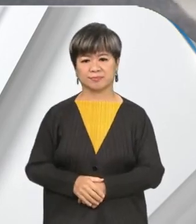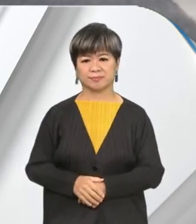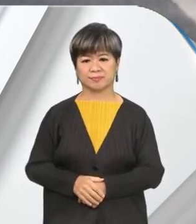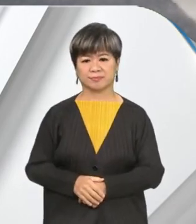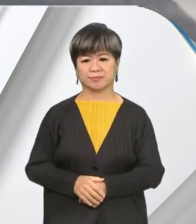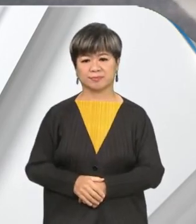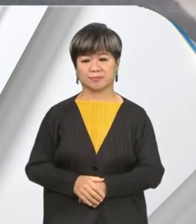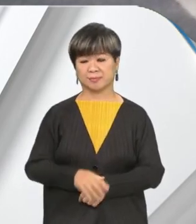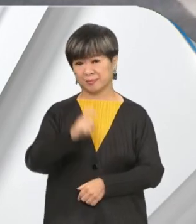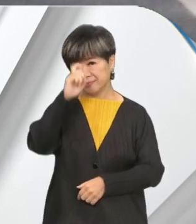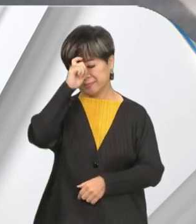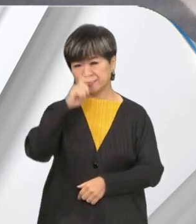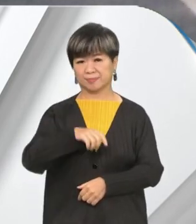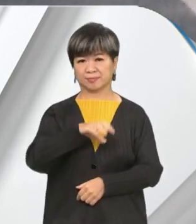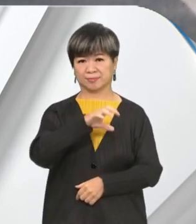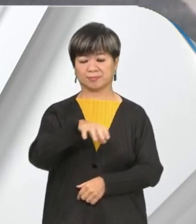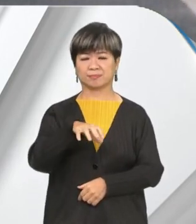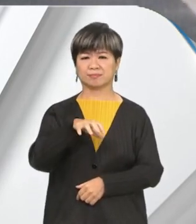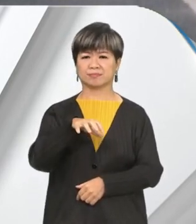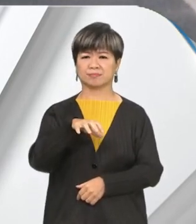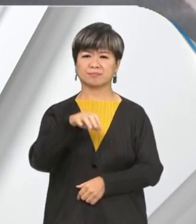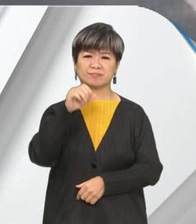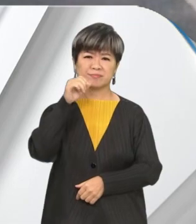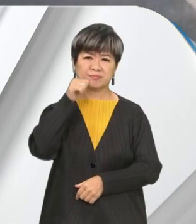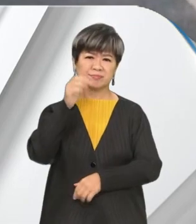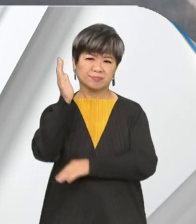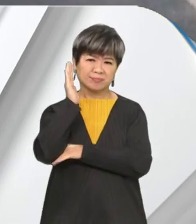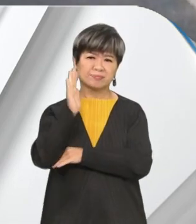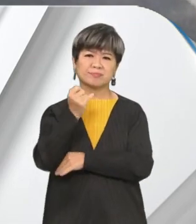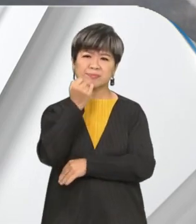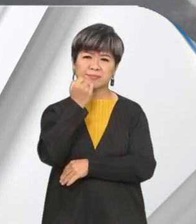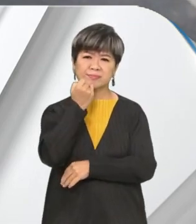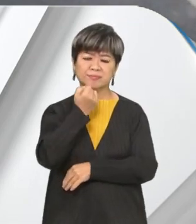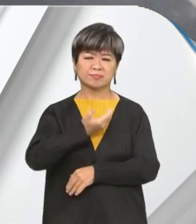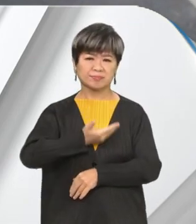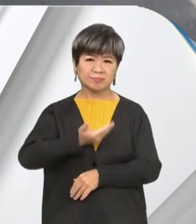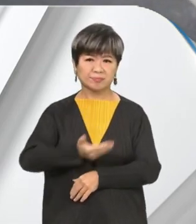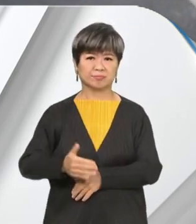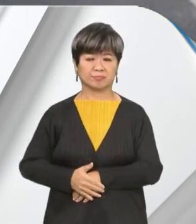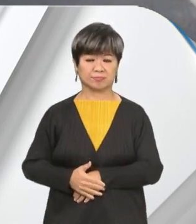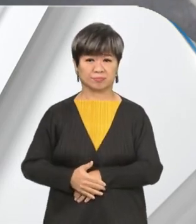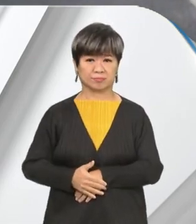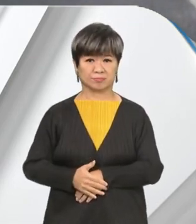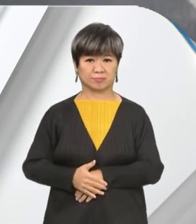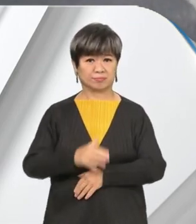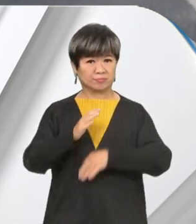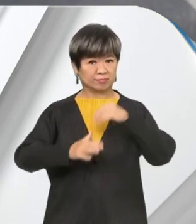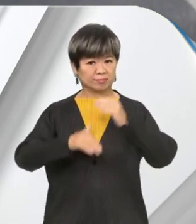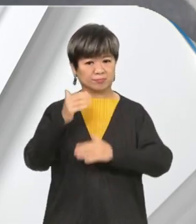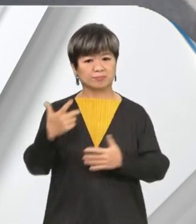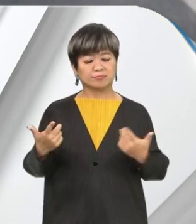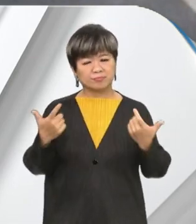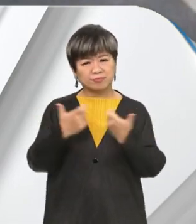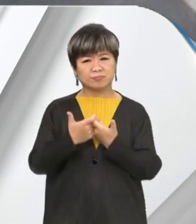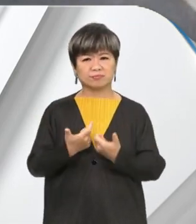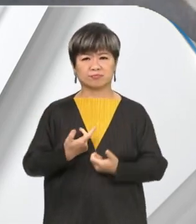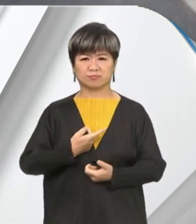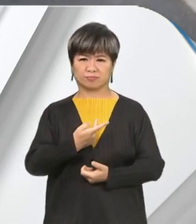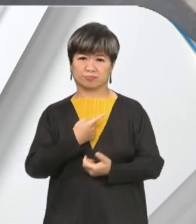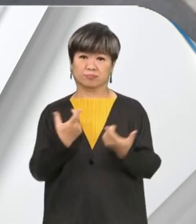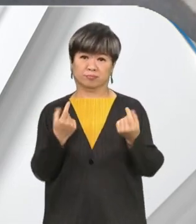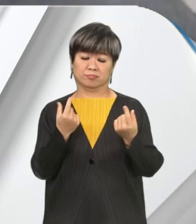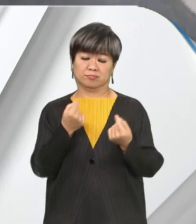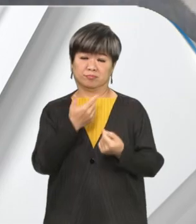希望地方政府能体谅我们学校的立场，然后跟我们做一个很好双方很好的